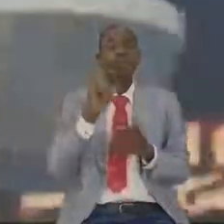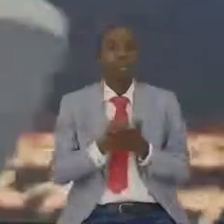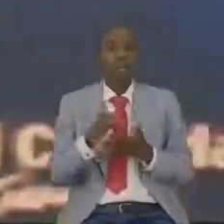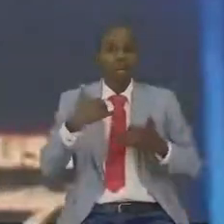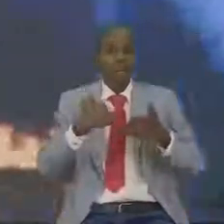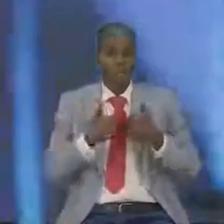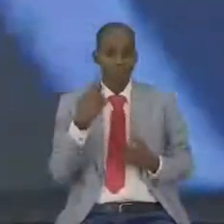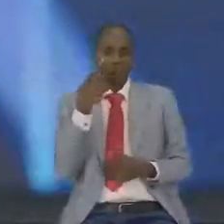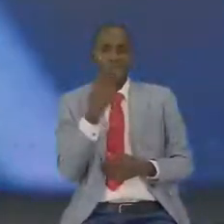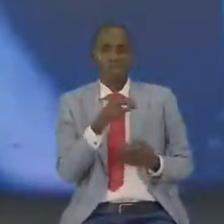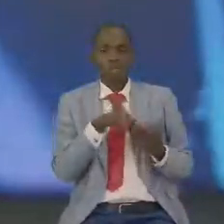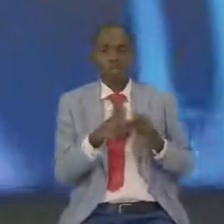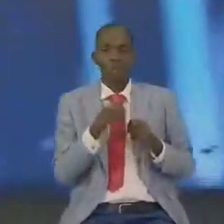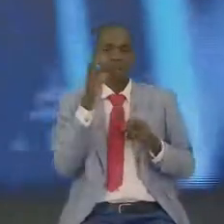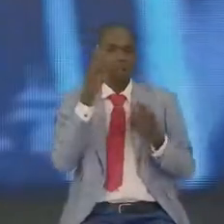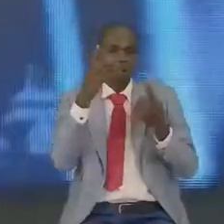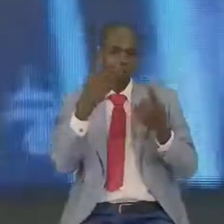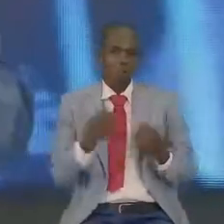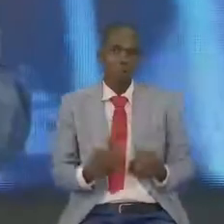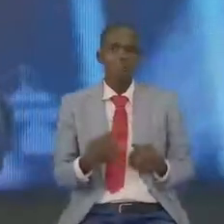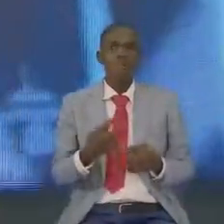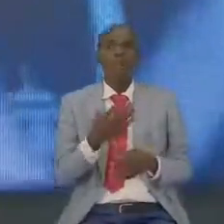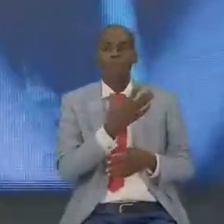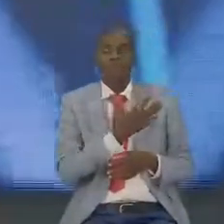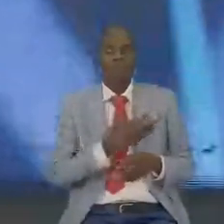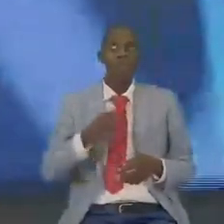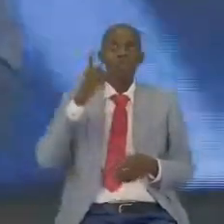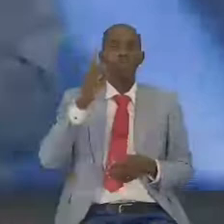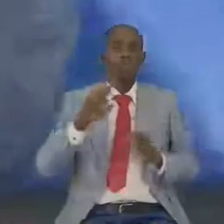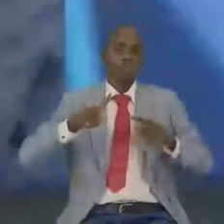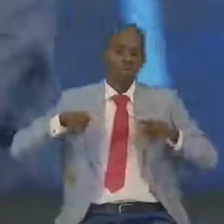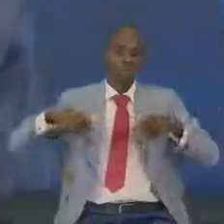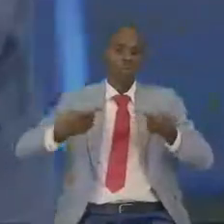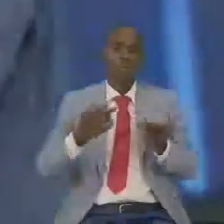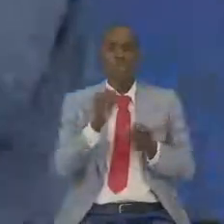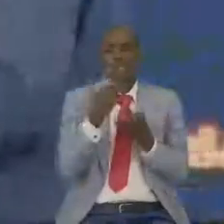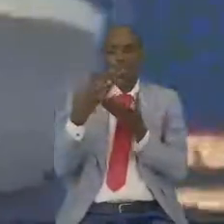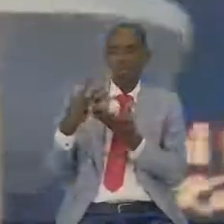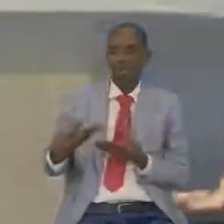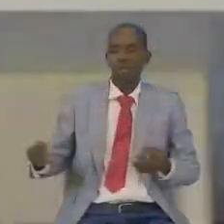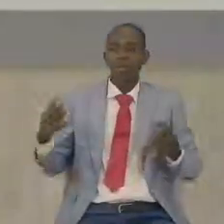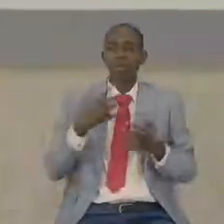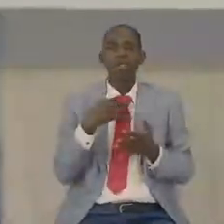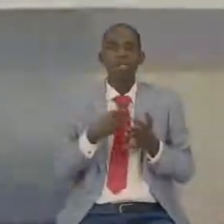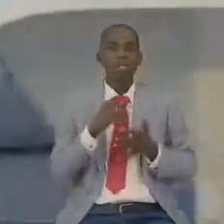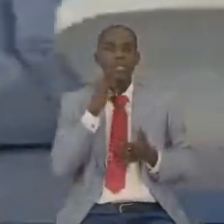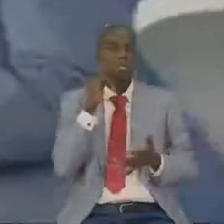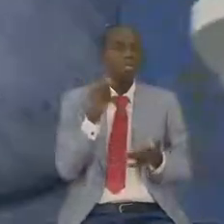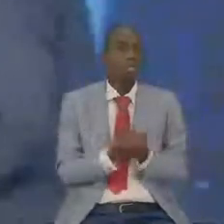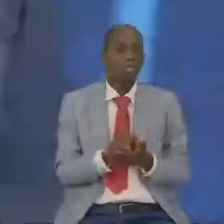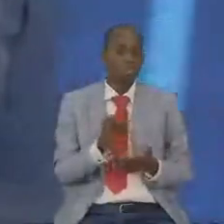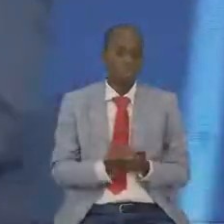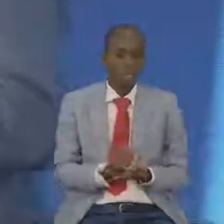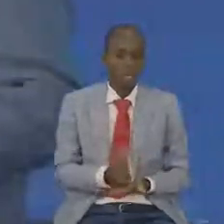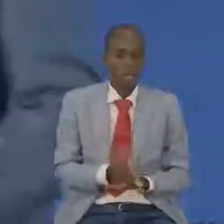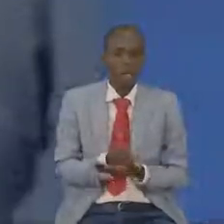qui a vu que ses problèmes vont venir et je vais et il va pourvoir la solution. Et c'est ça qui t'aide